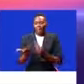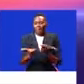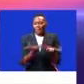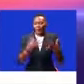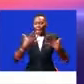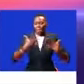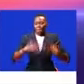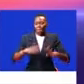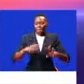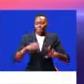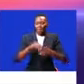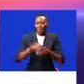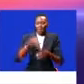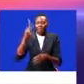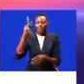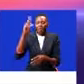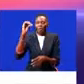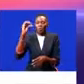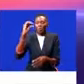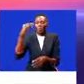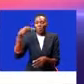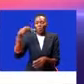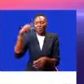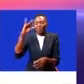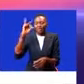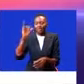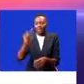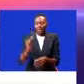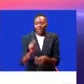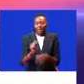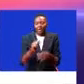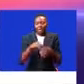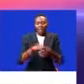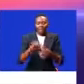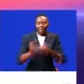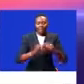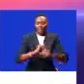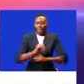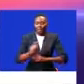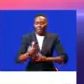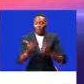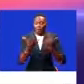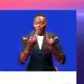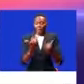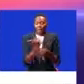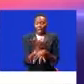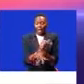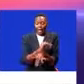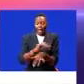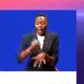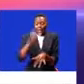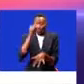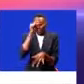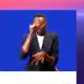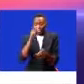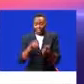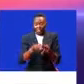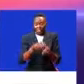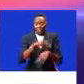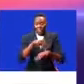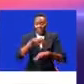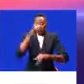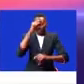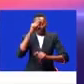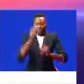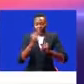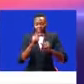ke gweng nendo makochia mwido reka richungo rubura nendo makara chuanye county mwomo be kuro kwa yote ndi county onogo ka chile kuta pinyo wachu mwomo